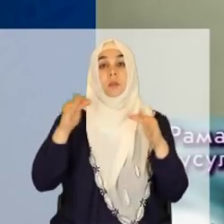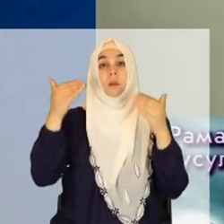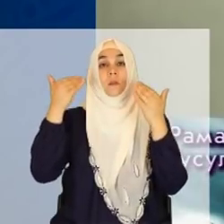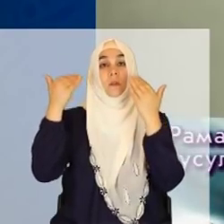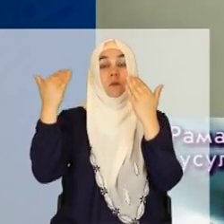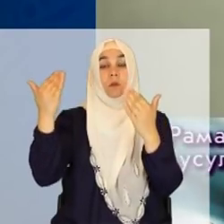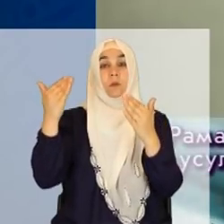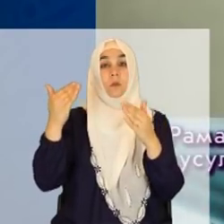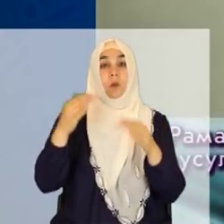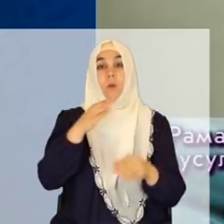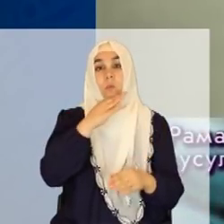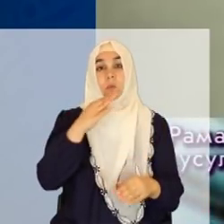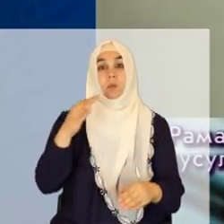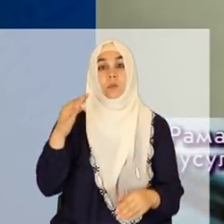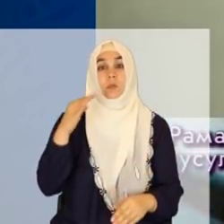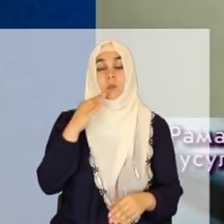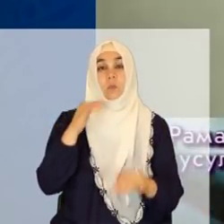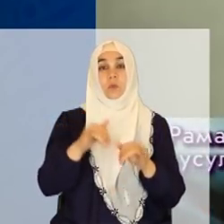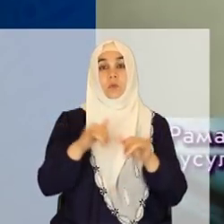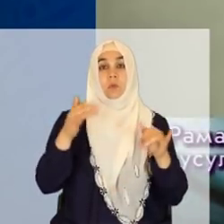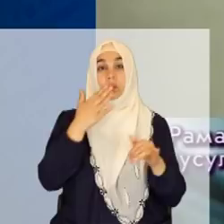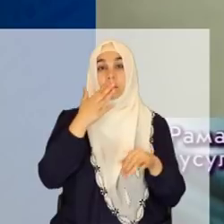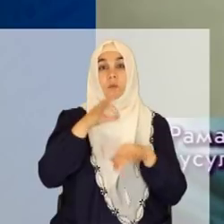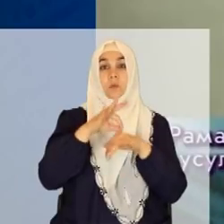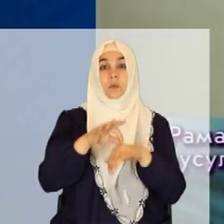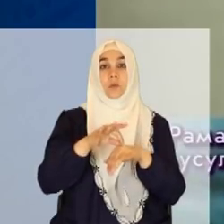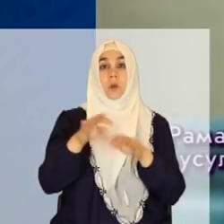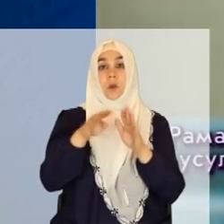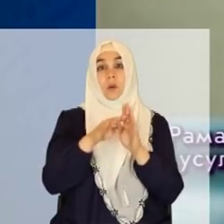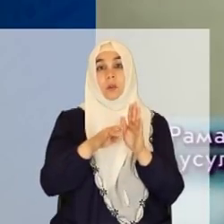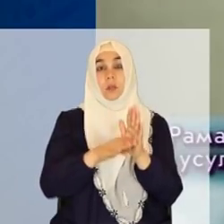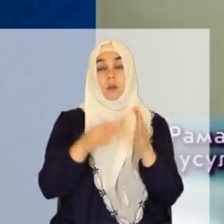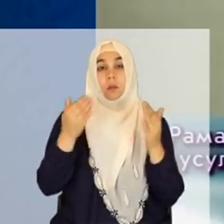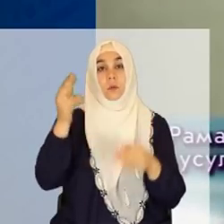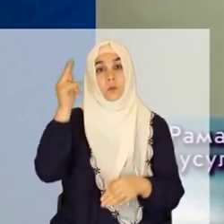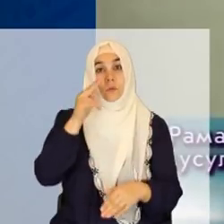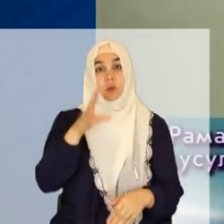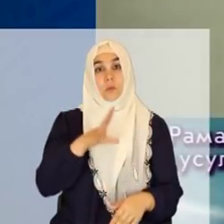Alhamdulillah, bir muncha ro'za tutish qoidalarini o'rganib,